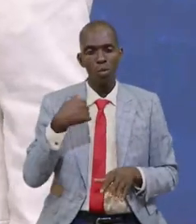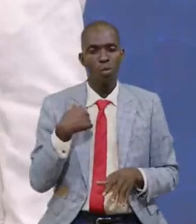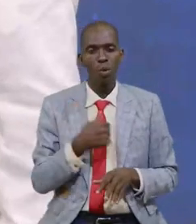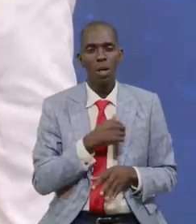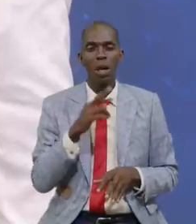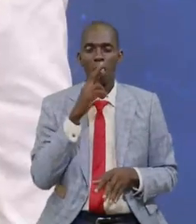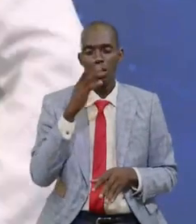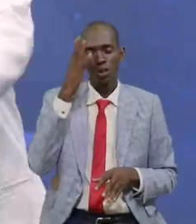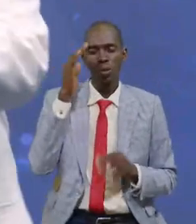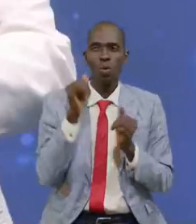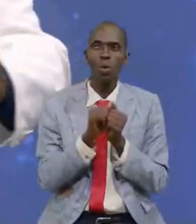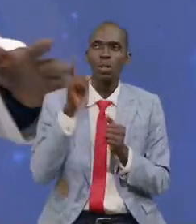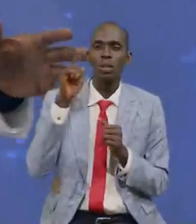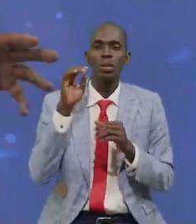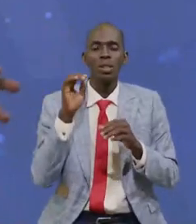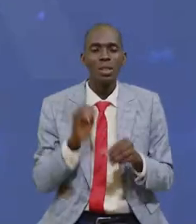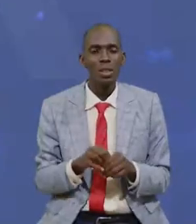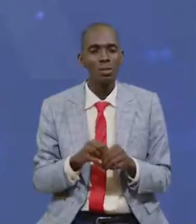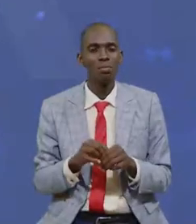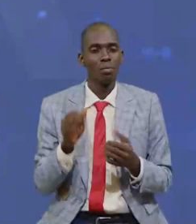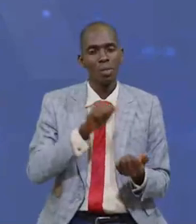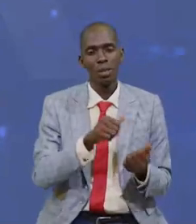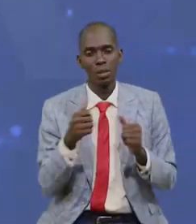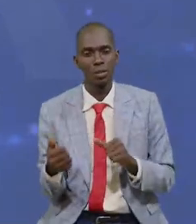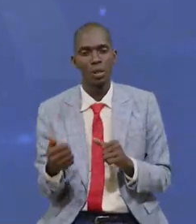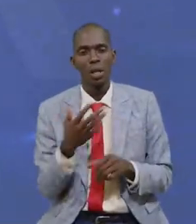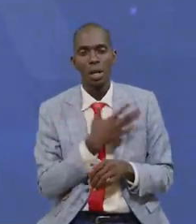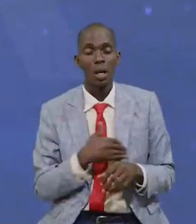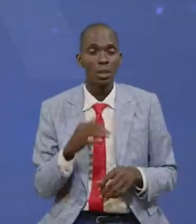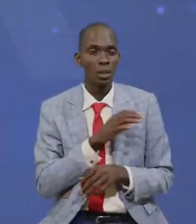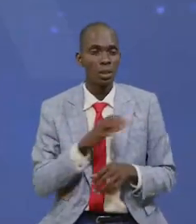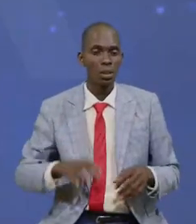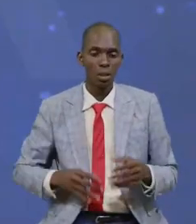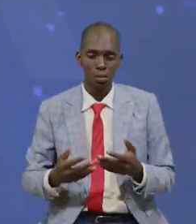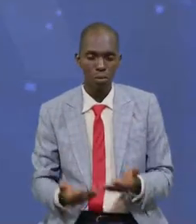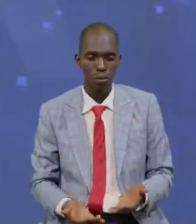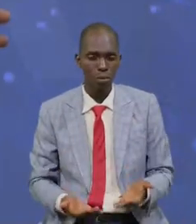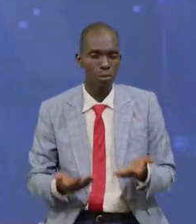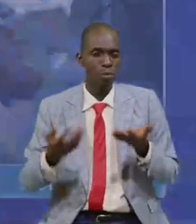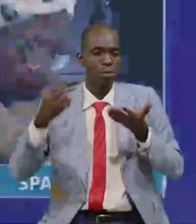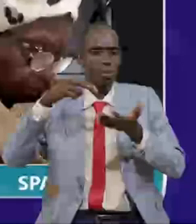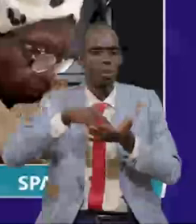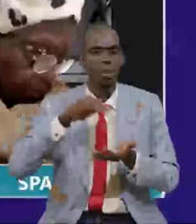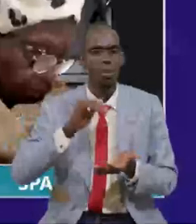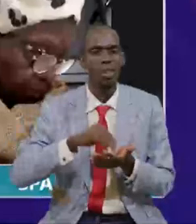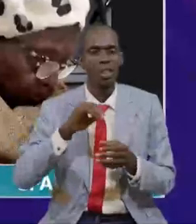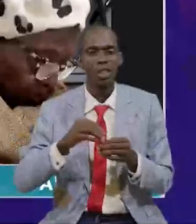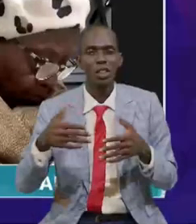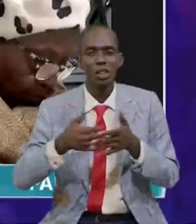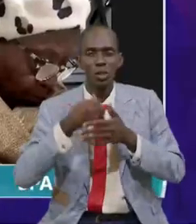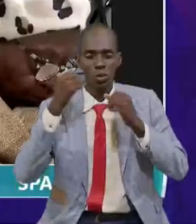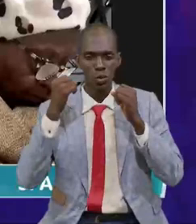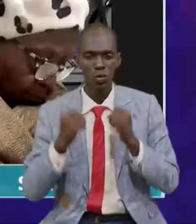lui. Au baptême symbolisant la mort, il est ressuscité avec une nouvelle force et une